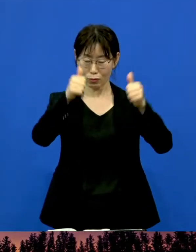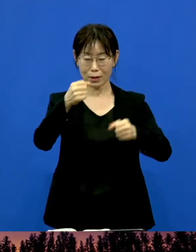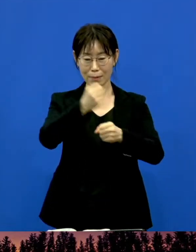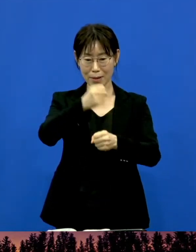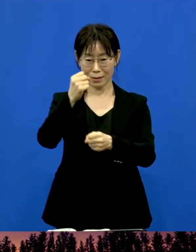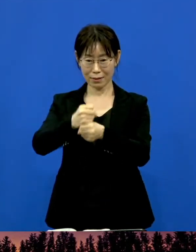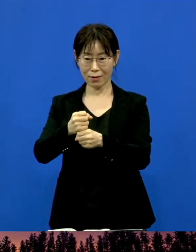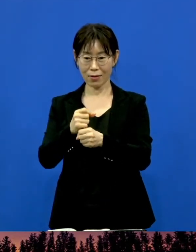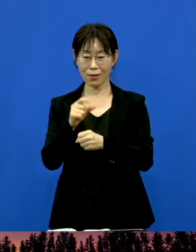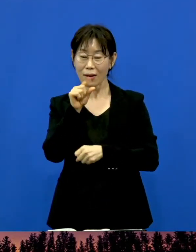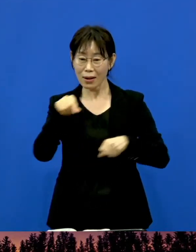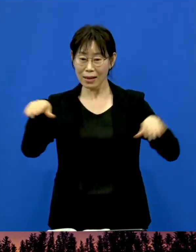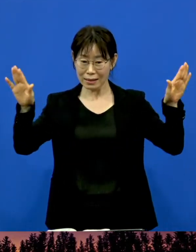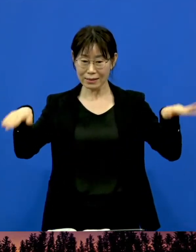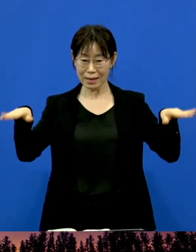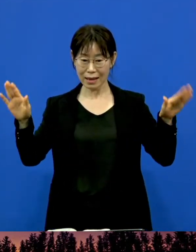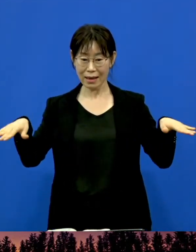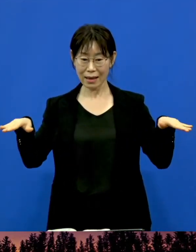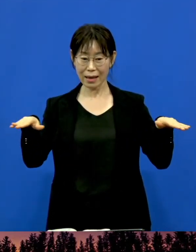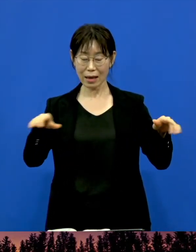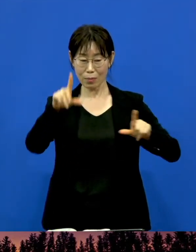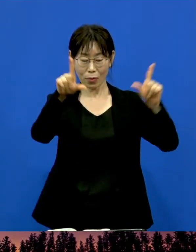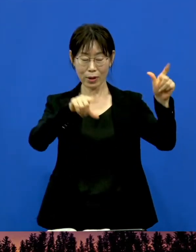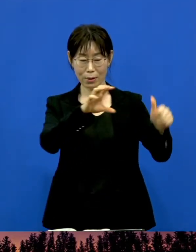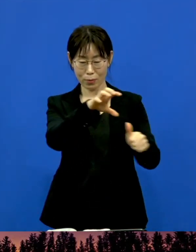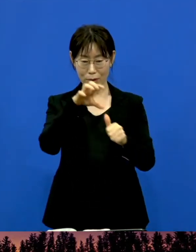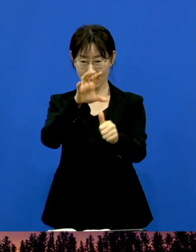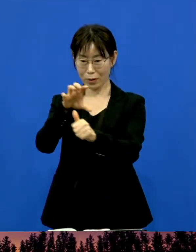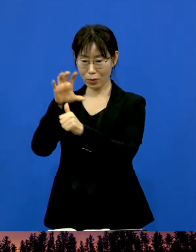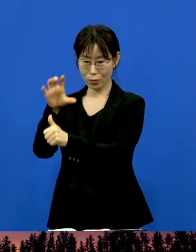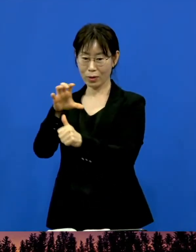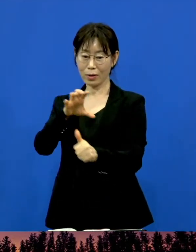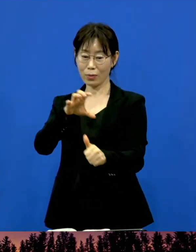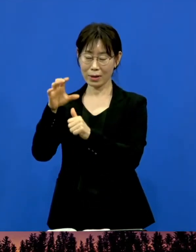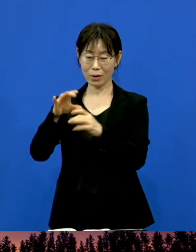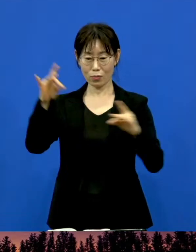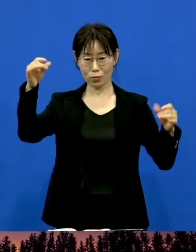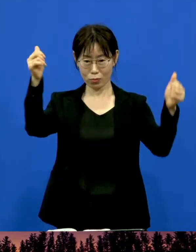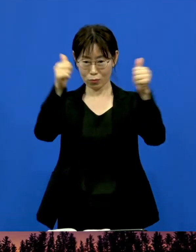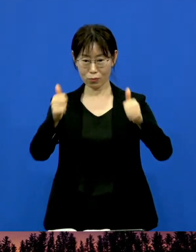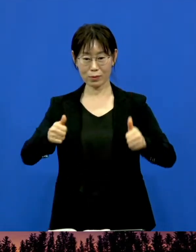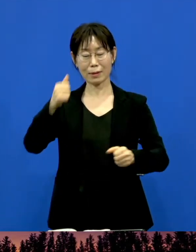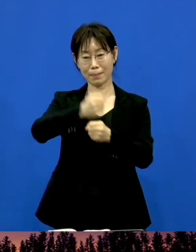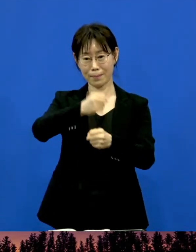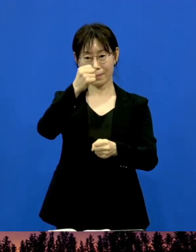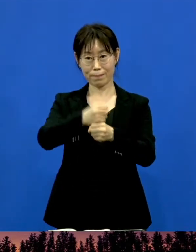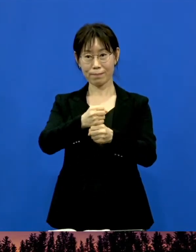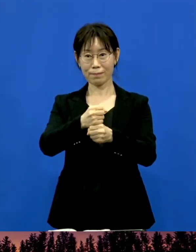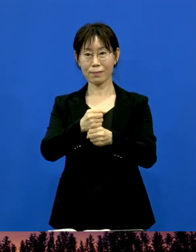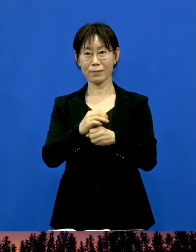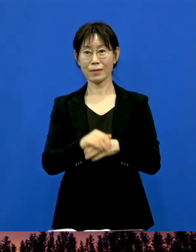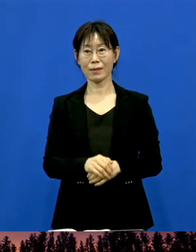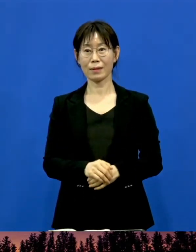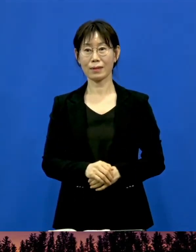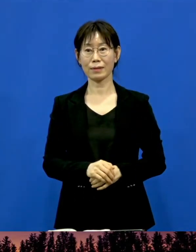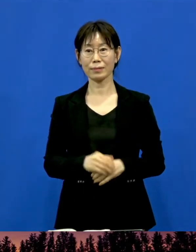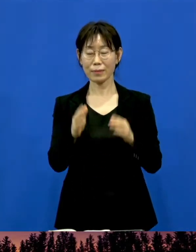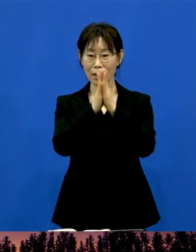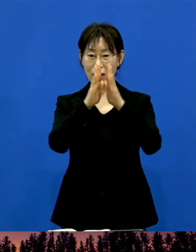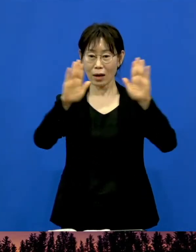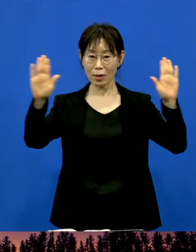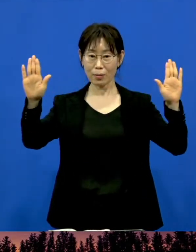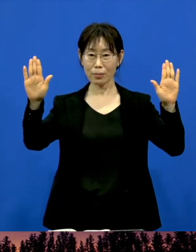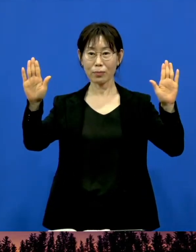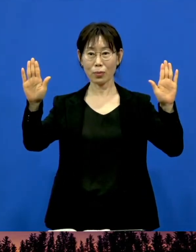새, 별거를 다 우상으로 만들어서 그렇게 형상화했죠. 아론의 모세 형